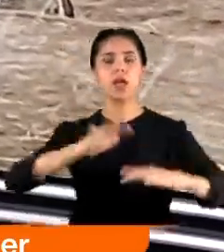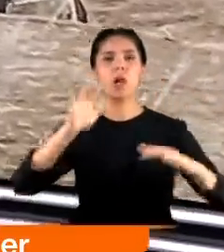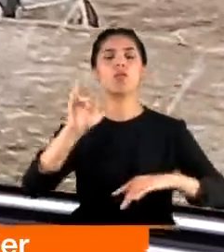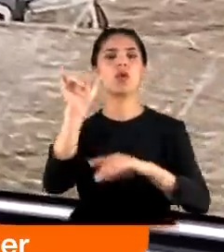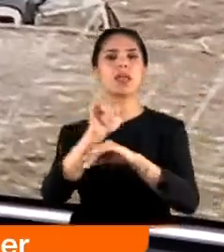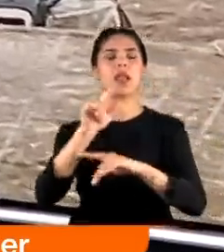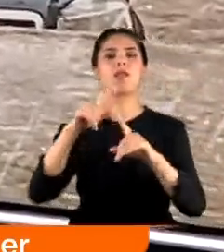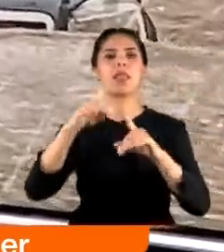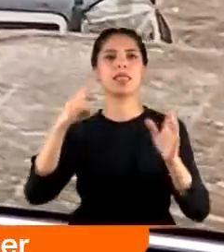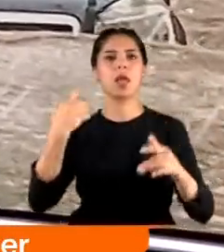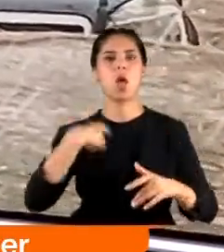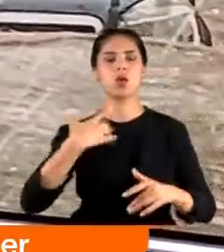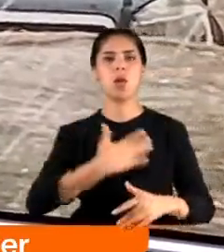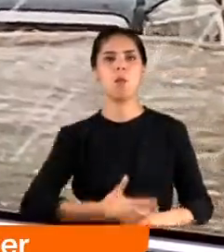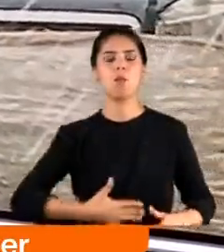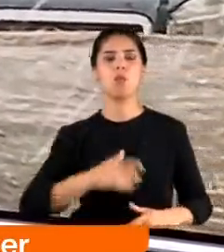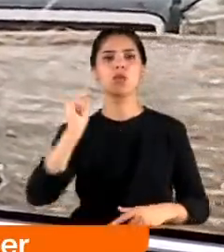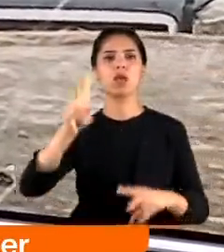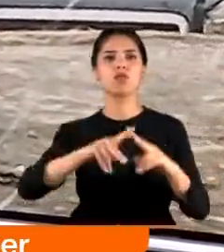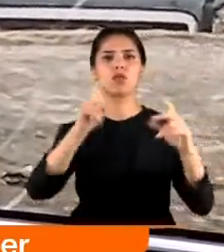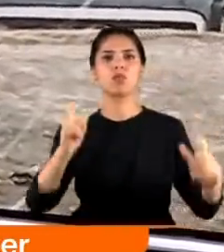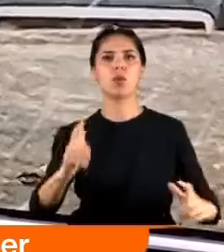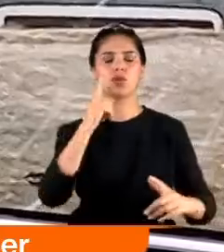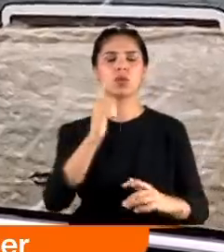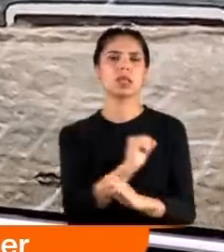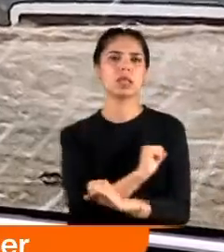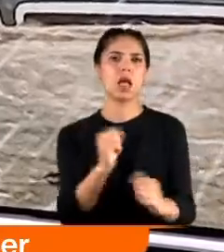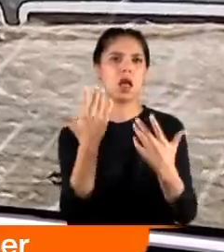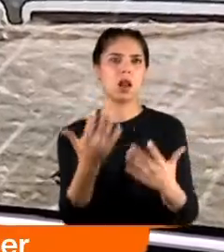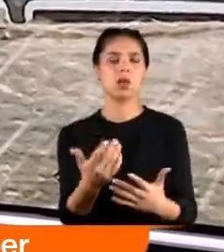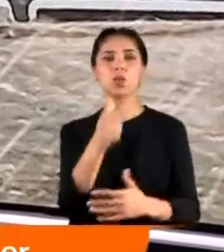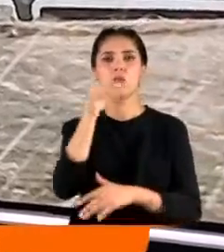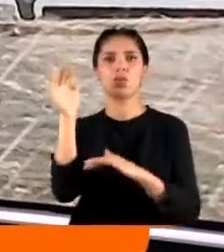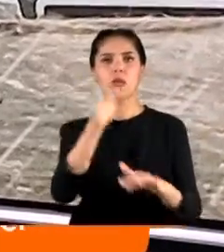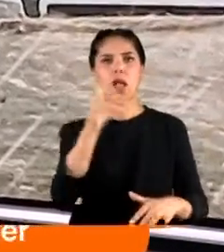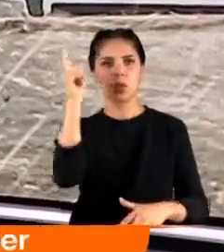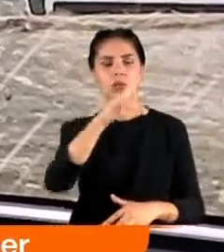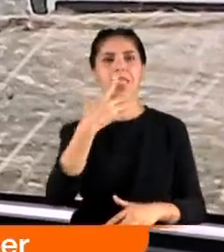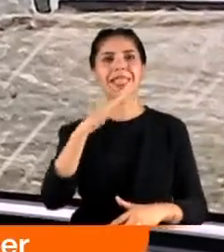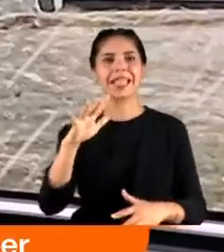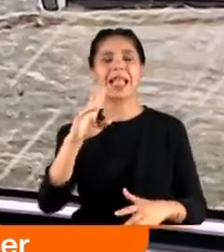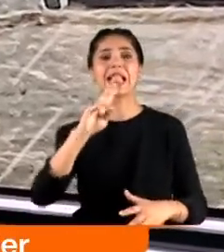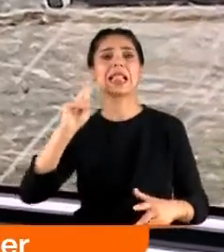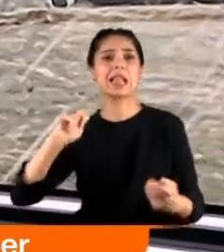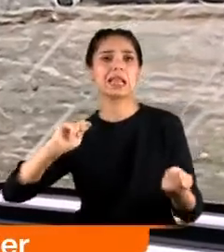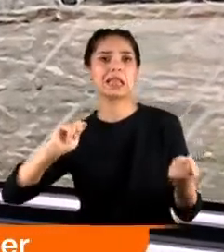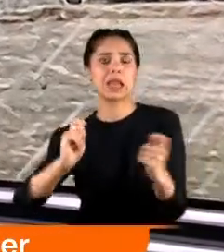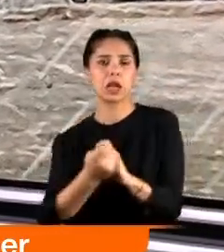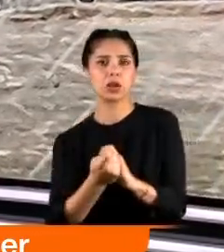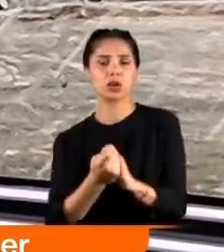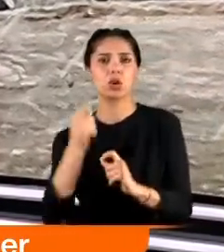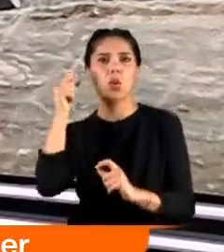Yalova, Tekirdağ ve özellikle de Bursa'nın Mudanya ilçesinde çileye dönüştü. Sel sebebiyle deniz bile renk